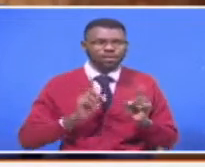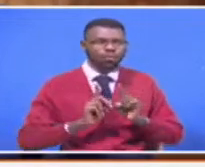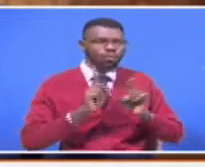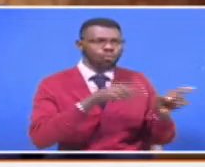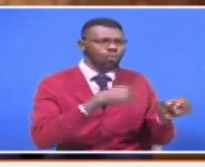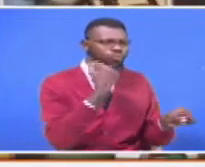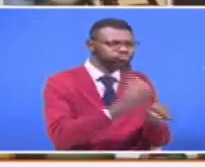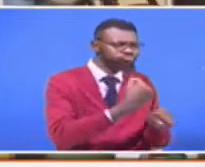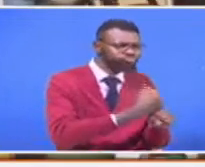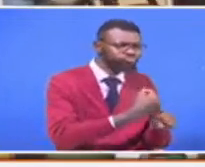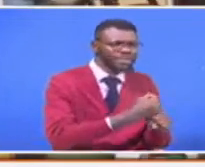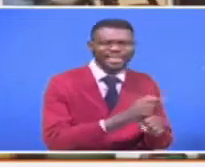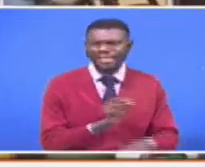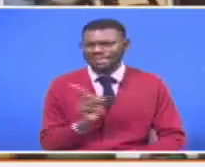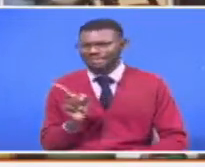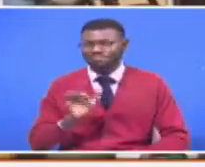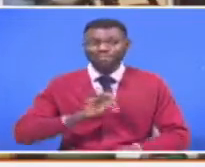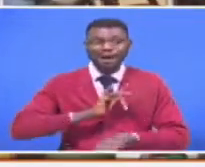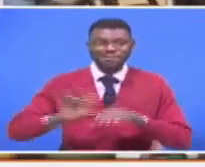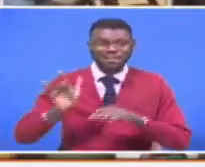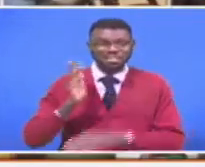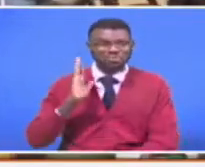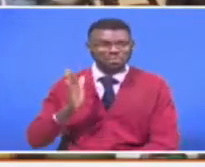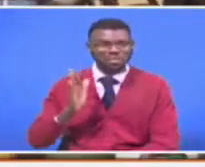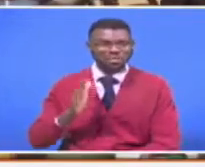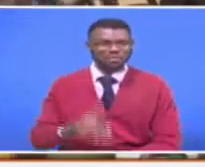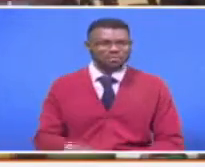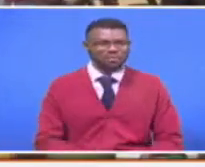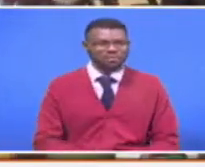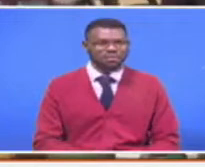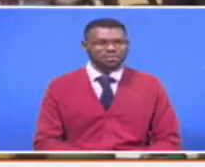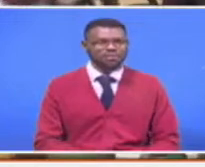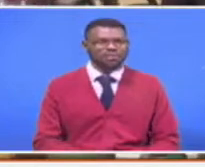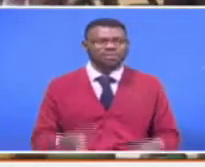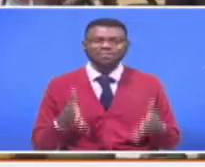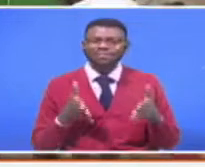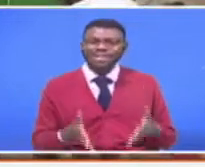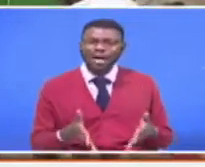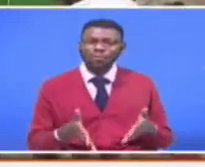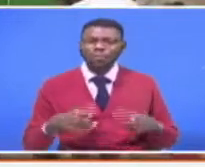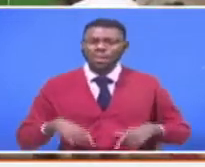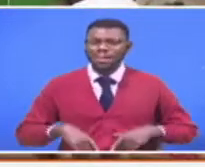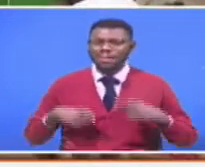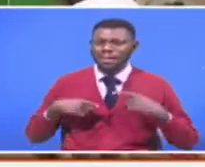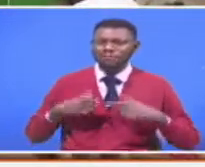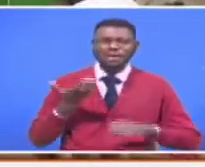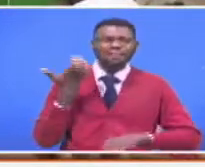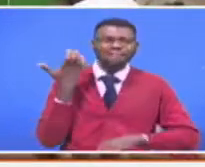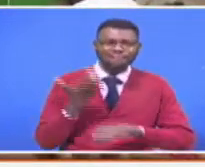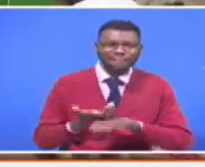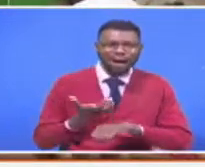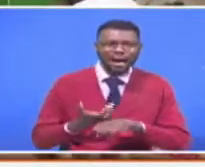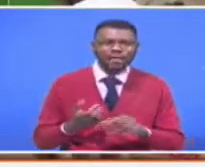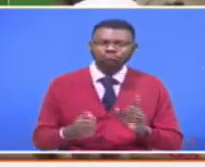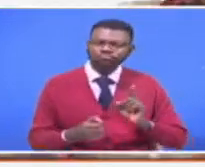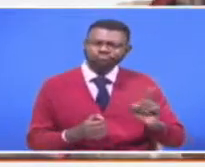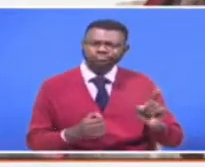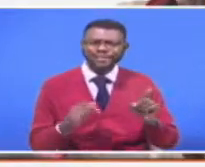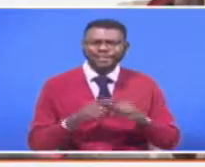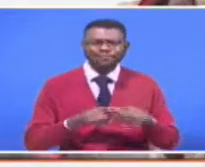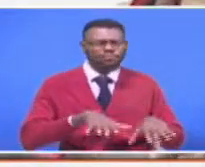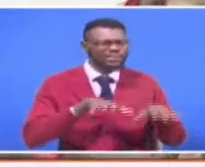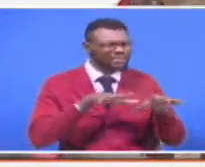inaweza muadhiri. Na kama Mkenya yoyote, gharama ya juu ya maisha inaendelea kumkosesha